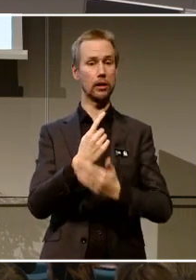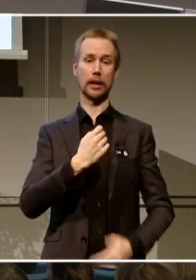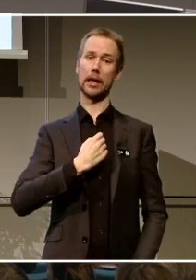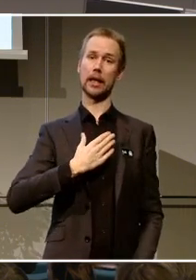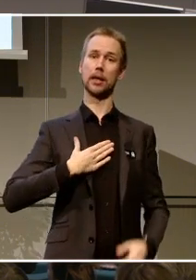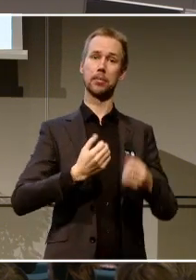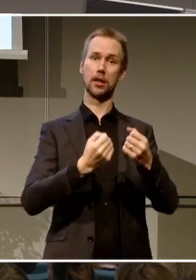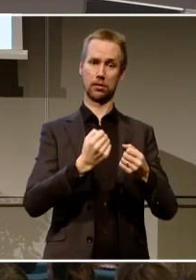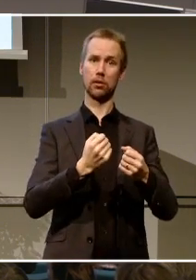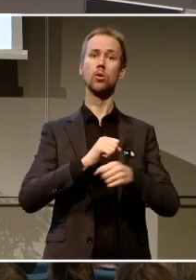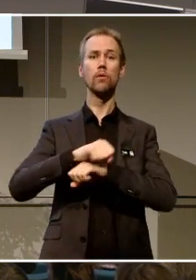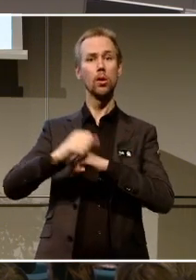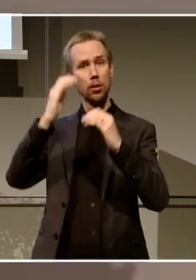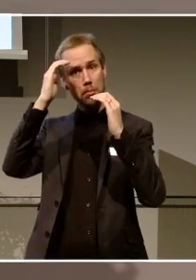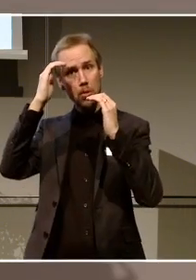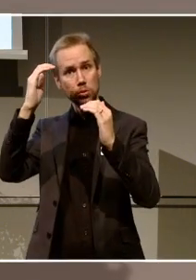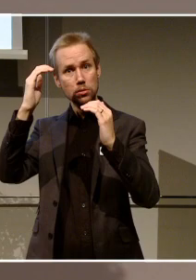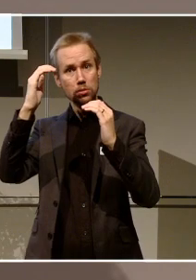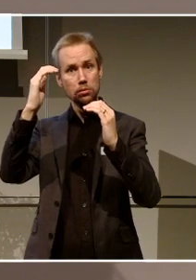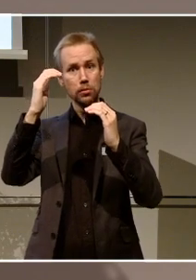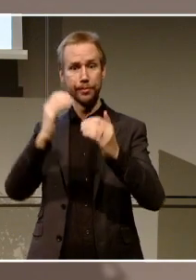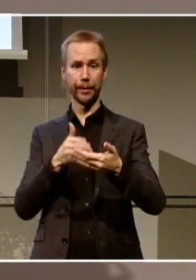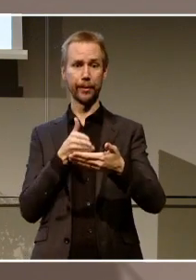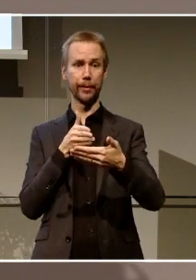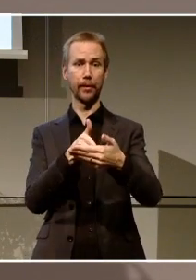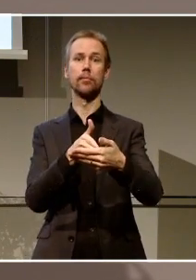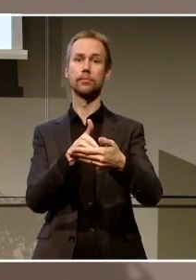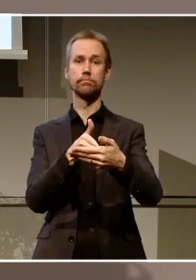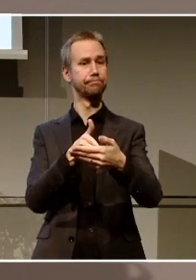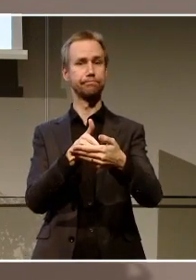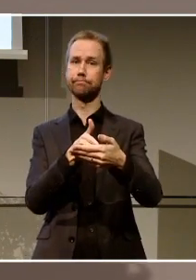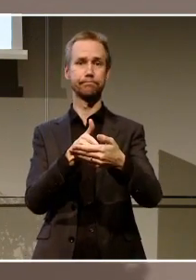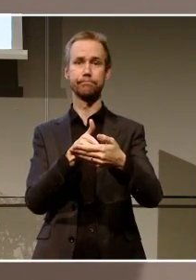åkte kollektivt, de kom inte under bron, de kom inte ut till stranden.